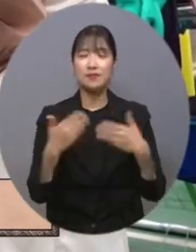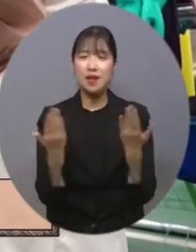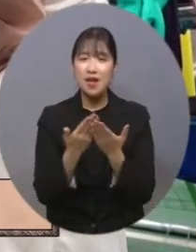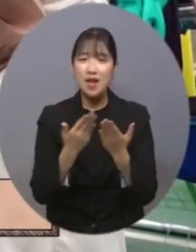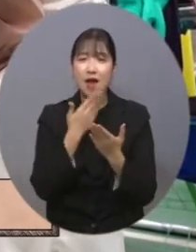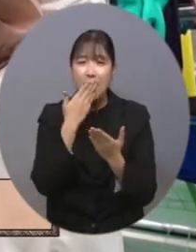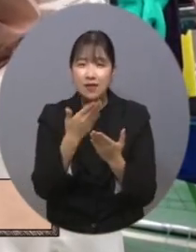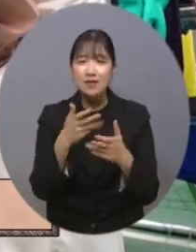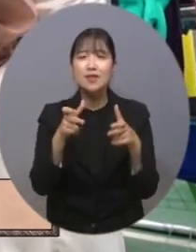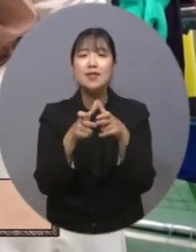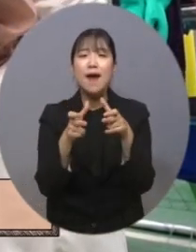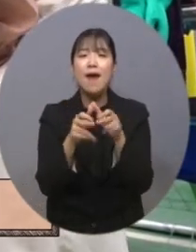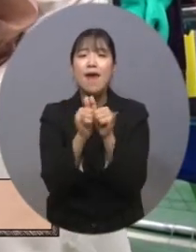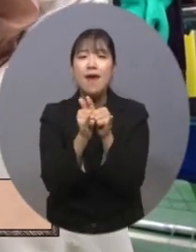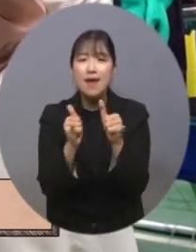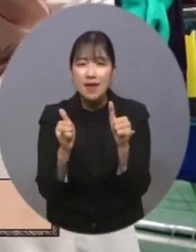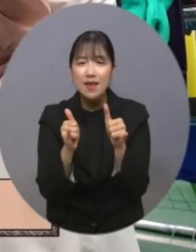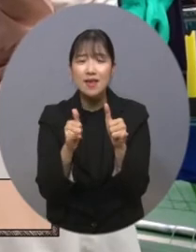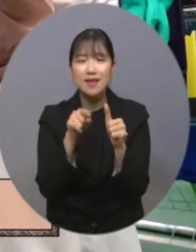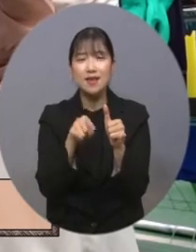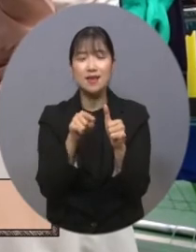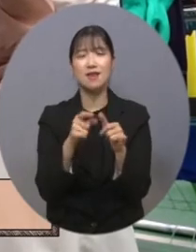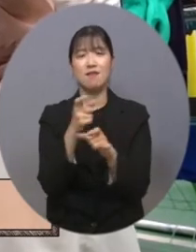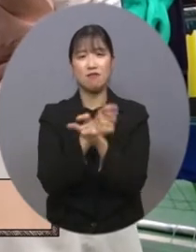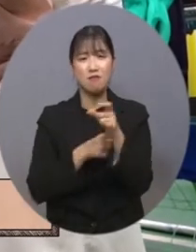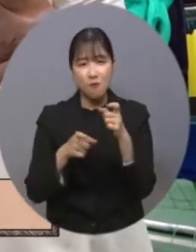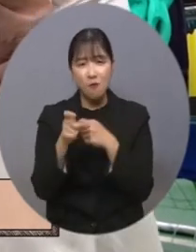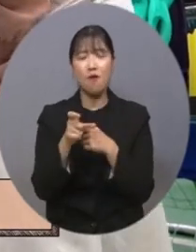일을 할 수 있는 그 장애인